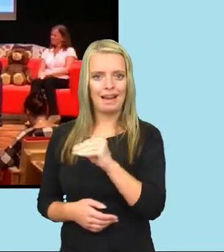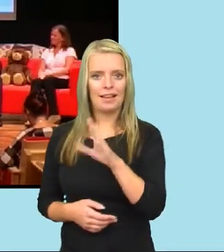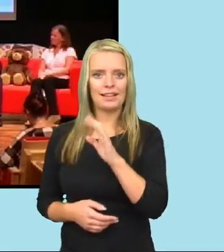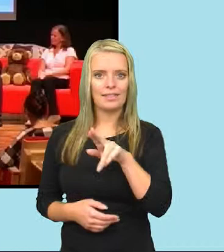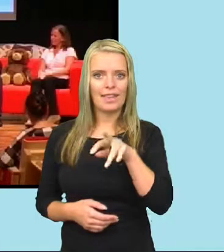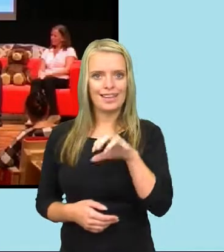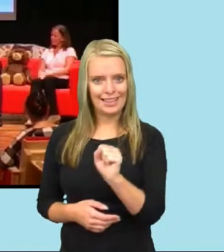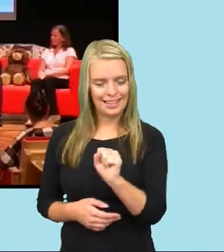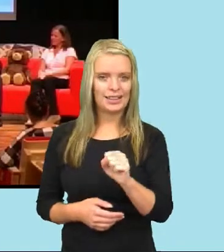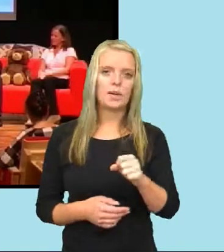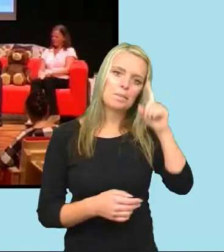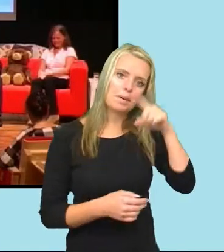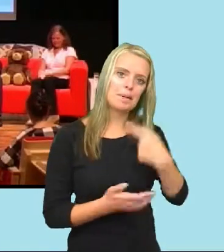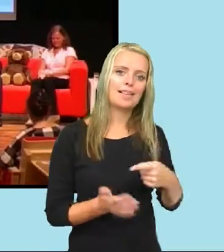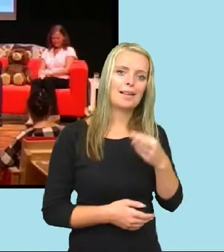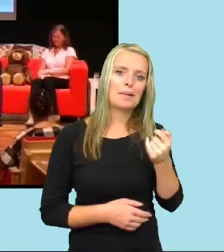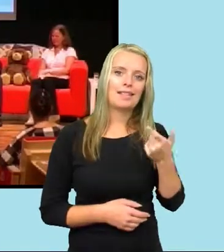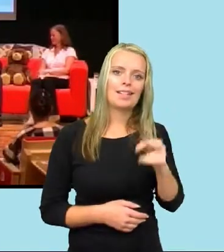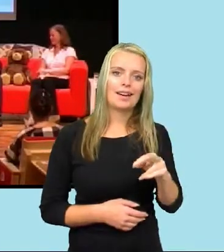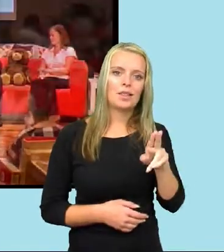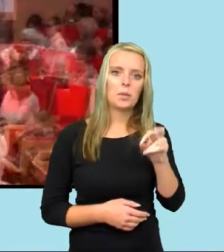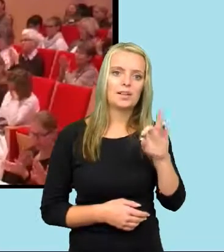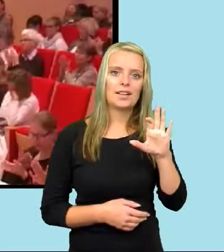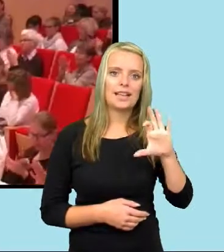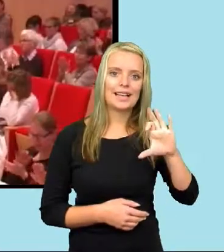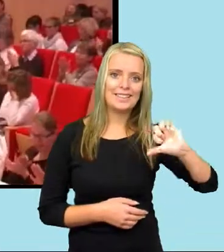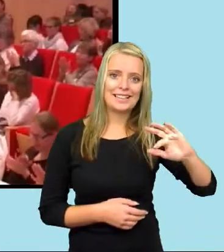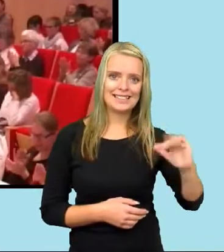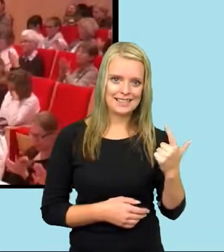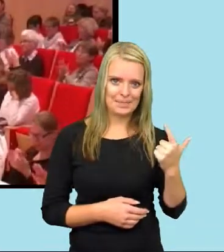heter Peter Nordqvist. Välkomna. Tack.